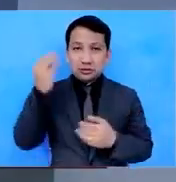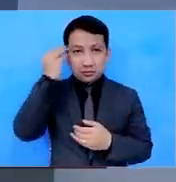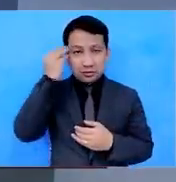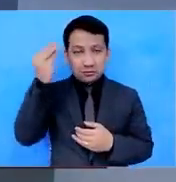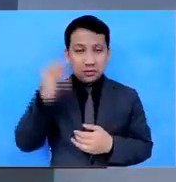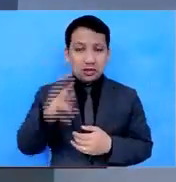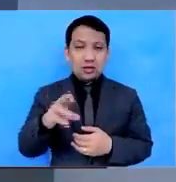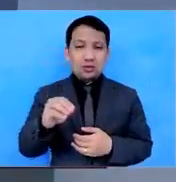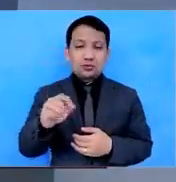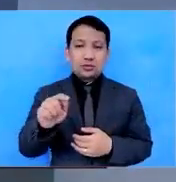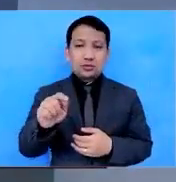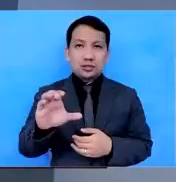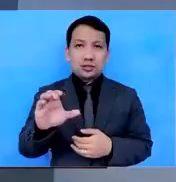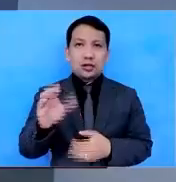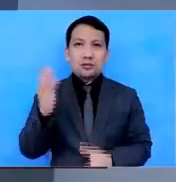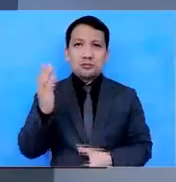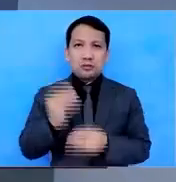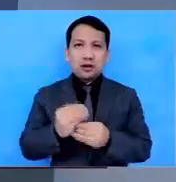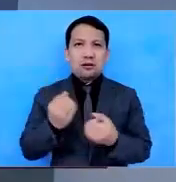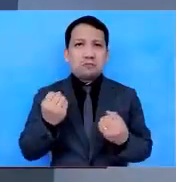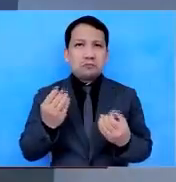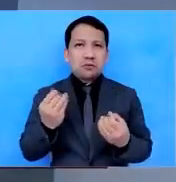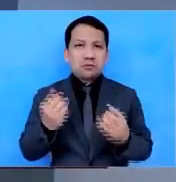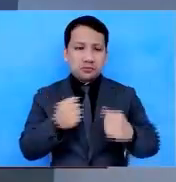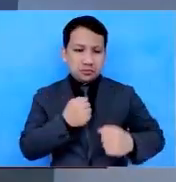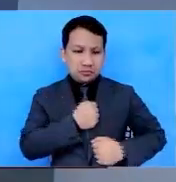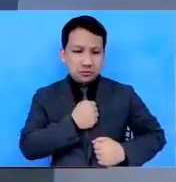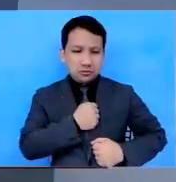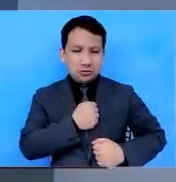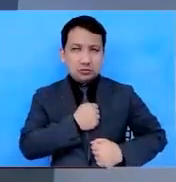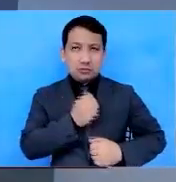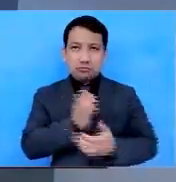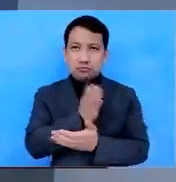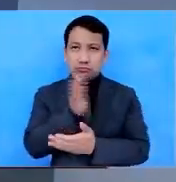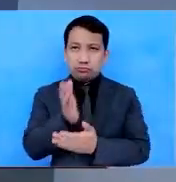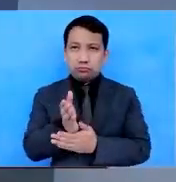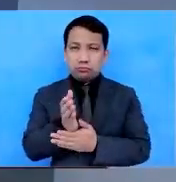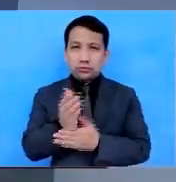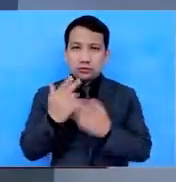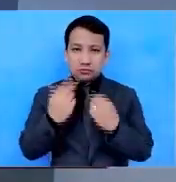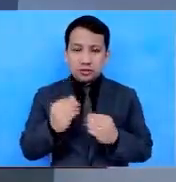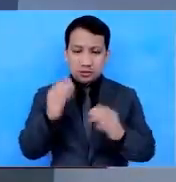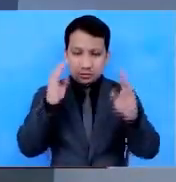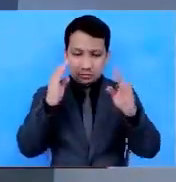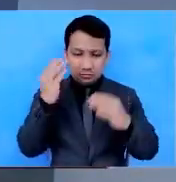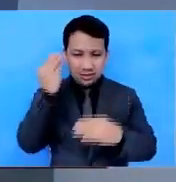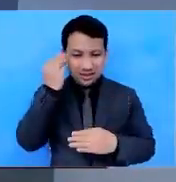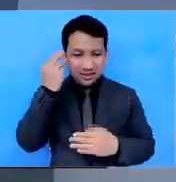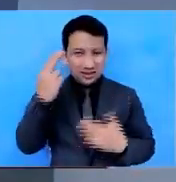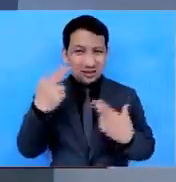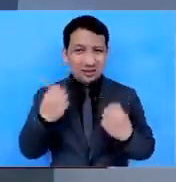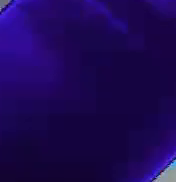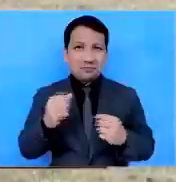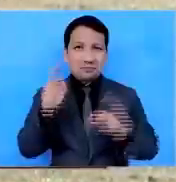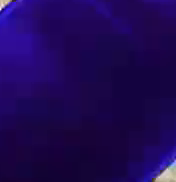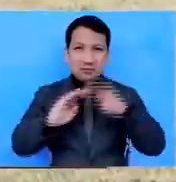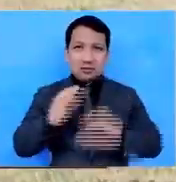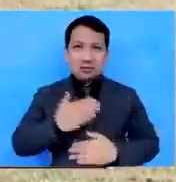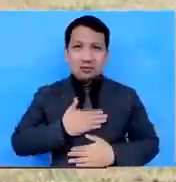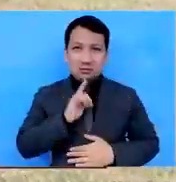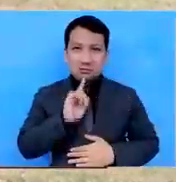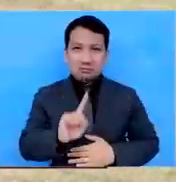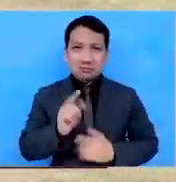ROTC. Katunayan, maraming sundalo nga raw ang dumaraan sa mental health problem. Narito ang aking report.